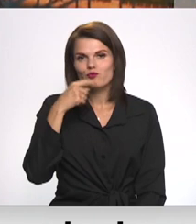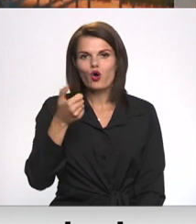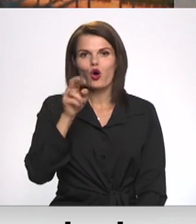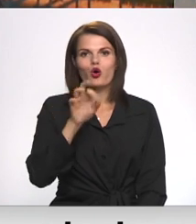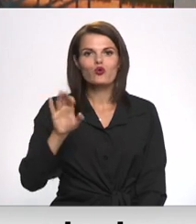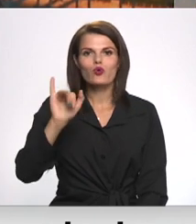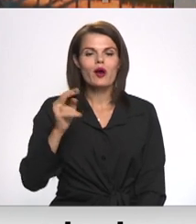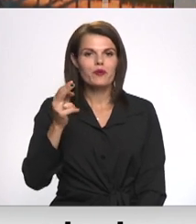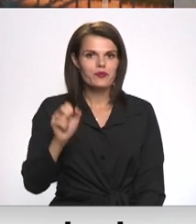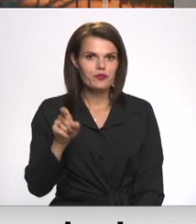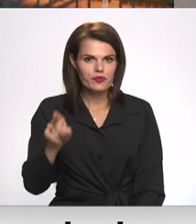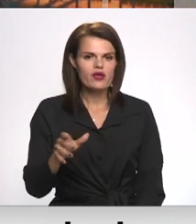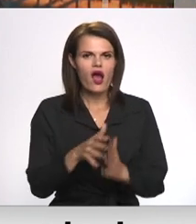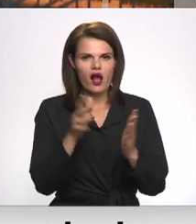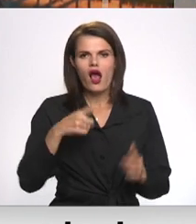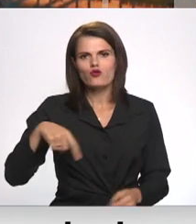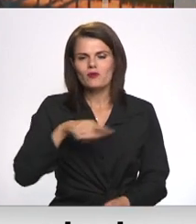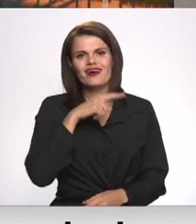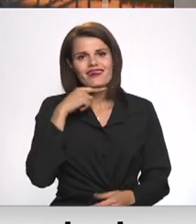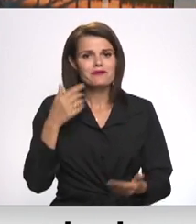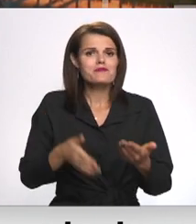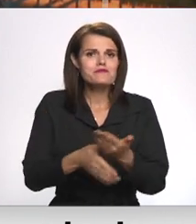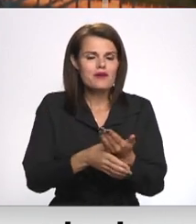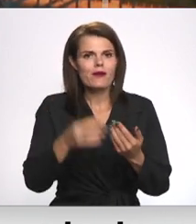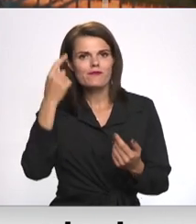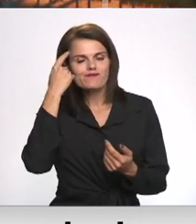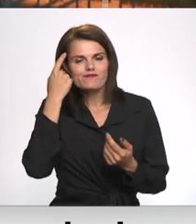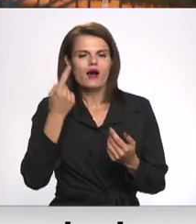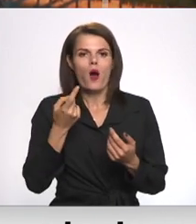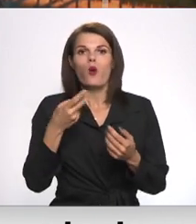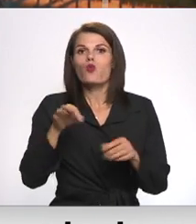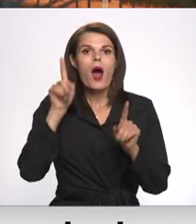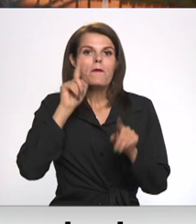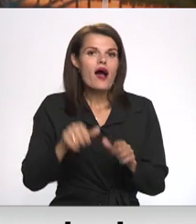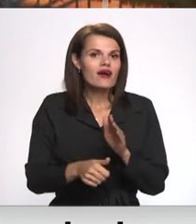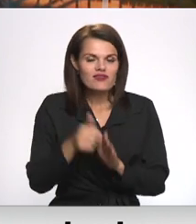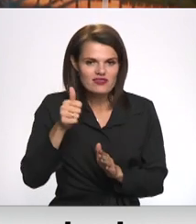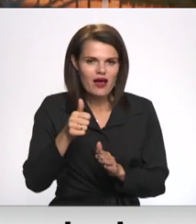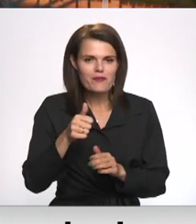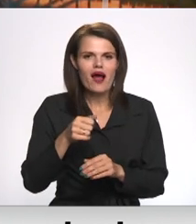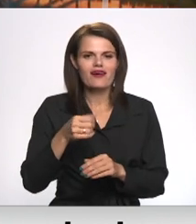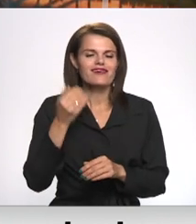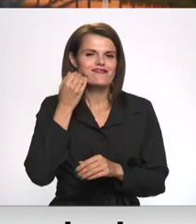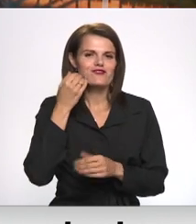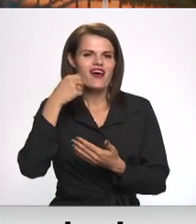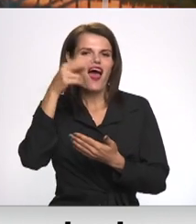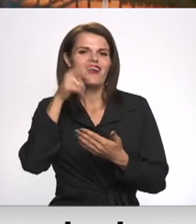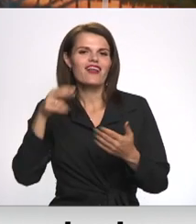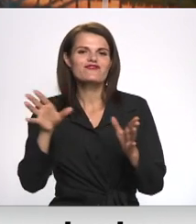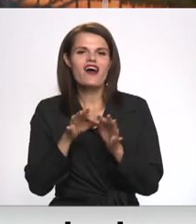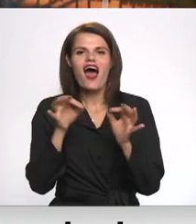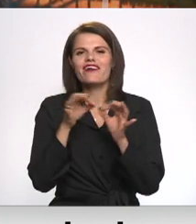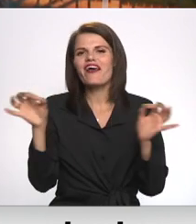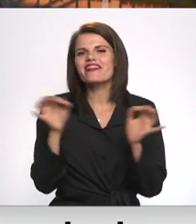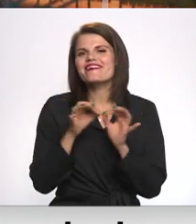Ildzei Balcerei, kā daudziem no mums gribējās palīdzēt. Viņa ķērās pie tā, ko prot vislabāk – gleznošanas ar diegiem, kā viņa pati sauc